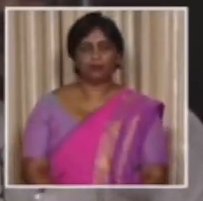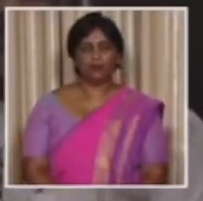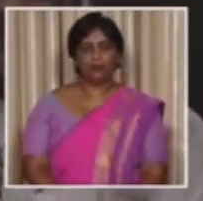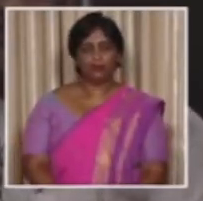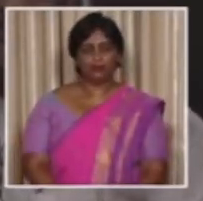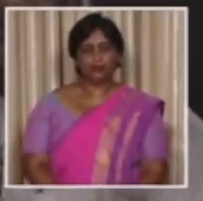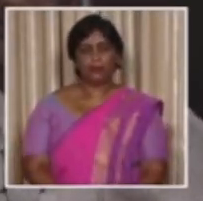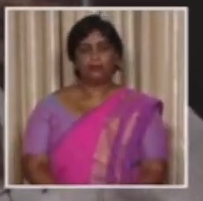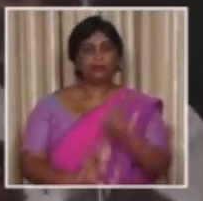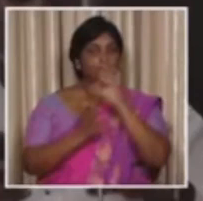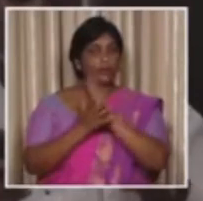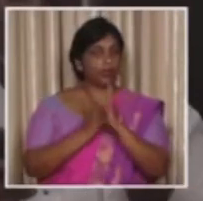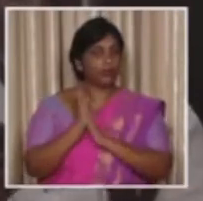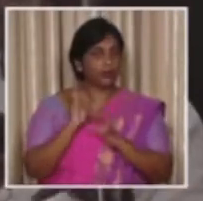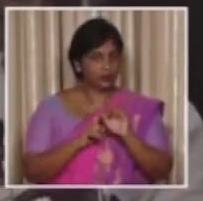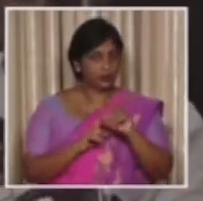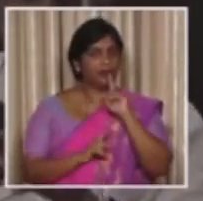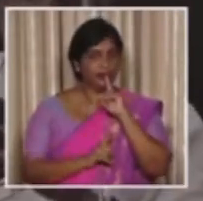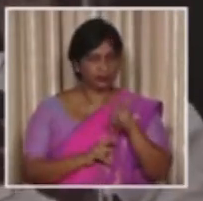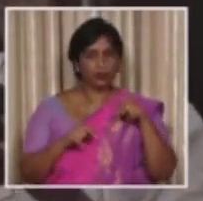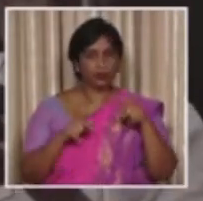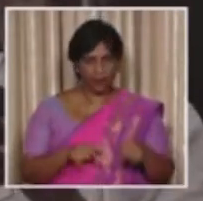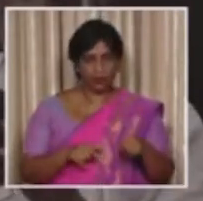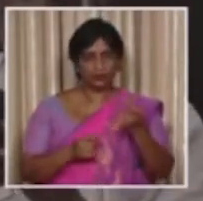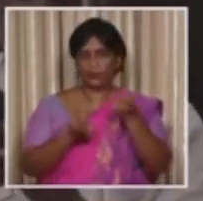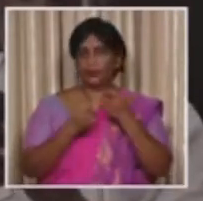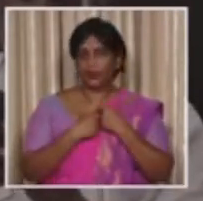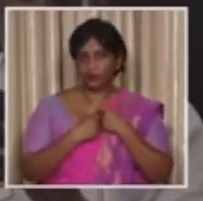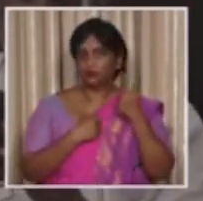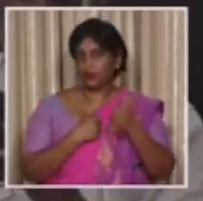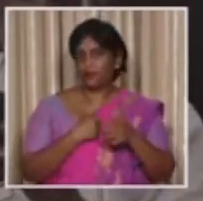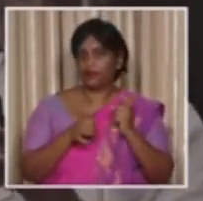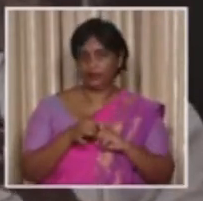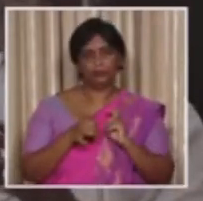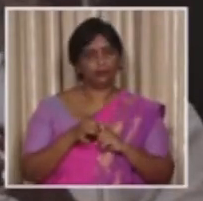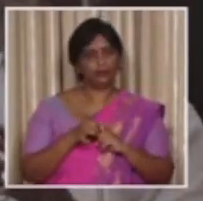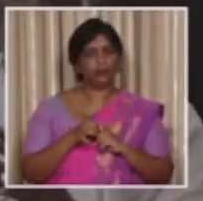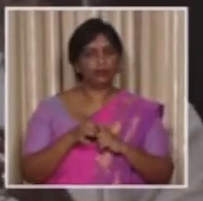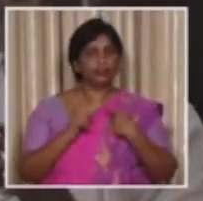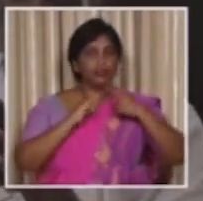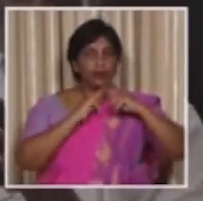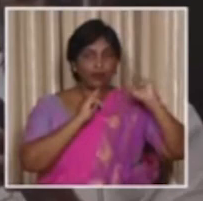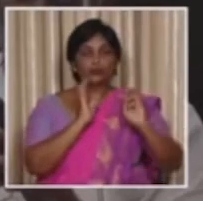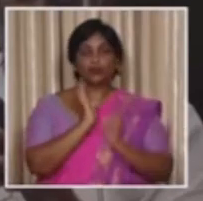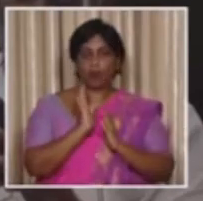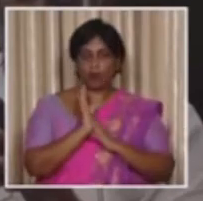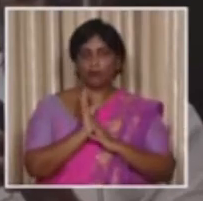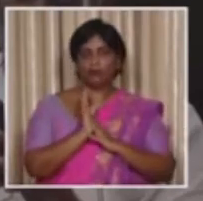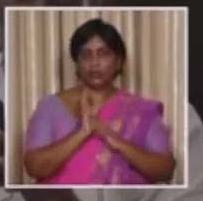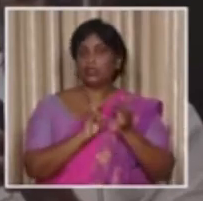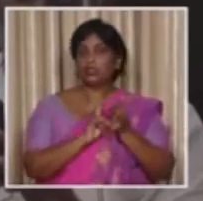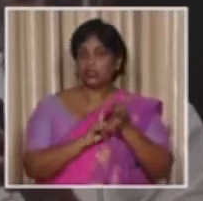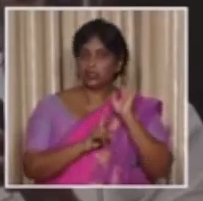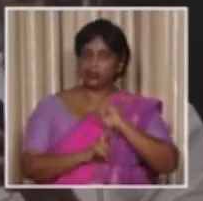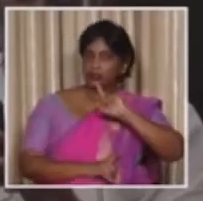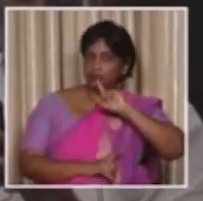ගරු චම්පිකරණයක මැතිතුමා කියපු එක මේ දැන් තමයි එතුමා මතු කළේ. ඒකත් වැදගත් ප්‍රශ්නයක්. මම මේක විශ්වවිද්‍යාල ප්‍රතිපාදන කොමිෂන් සභාවේ